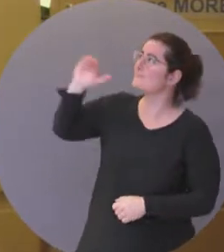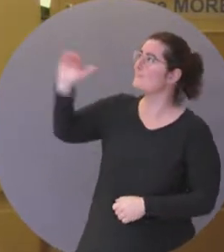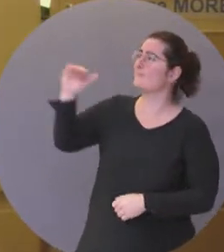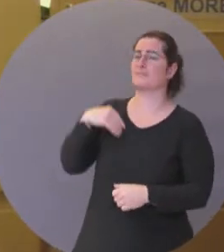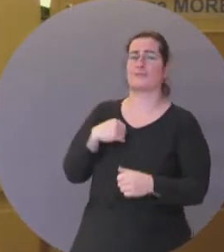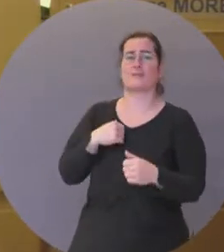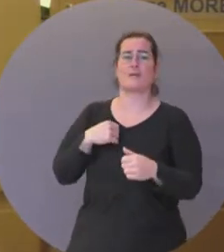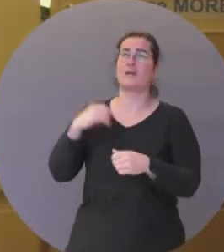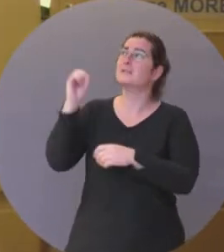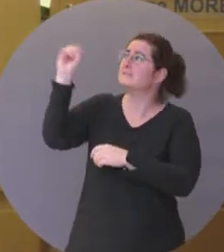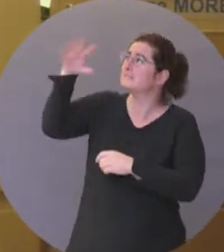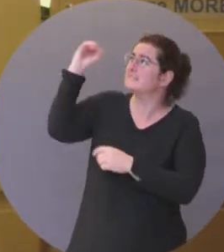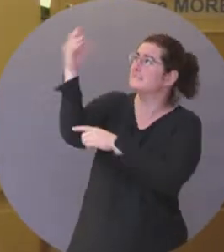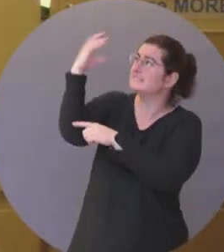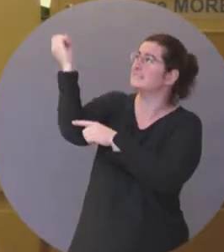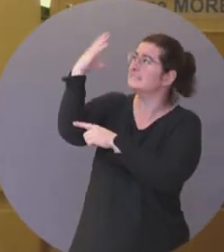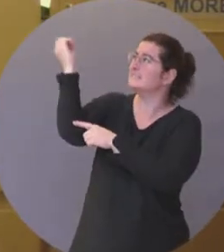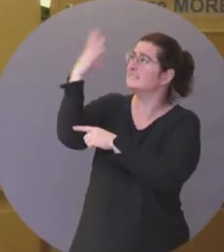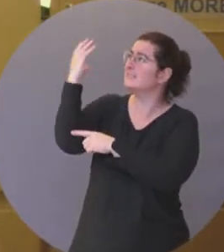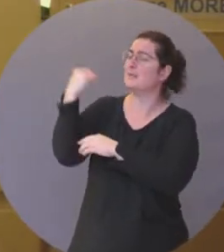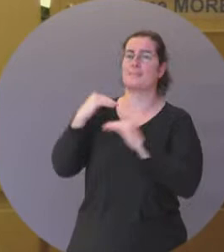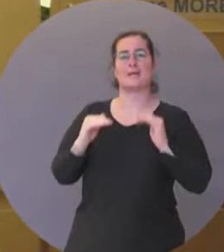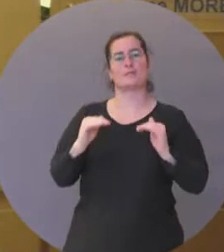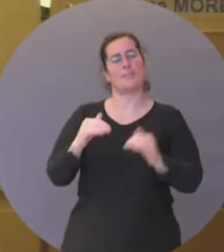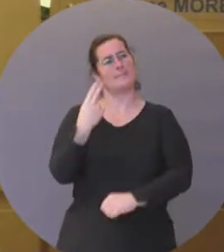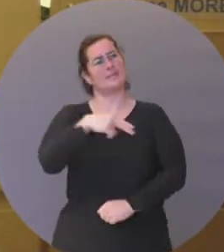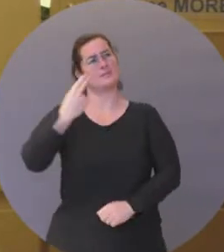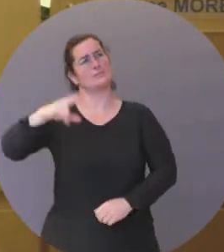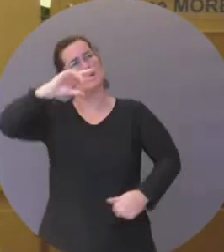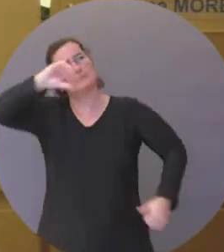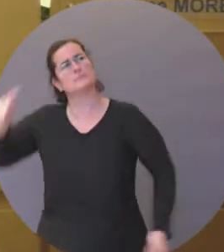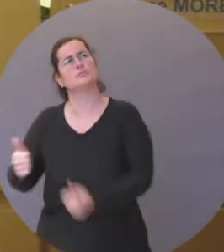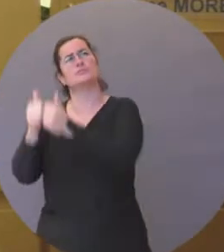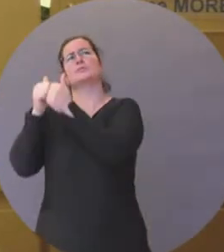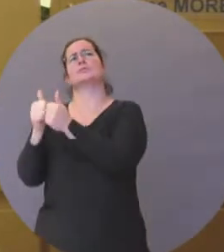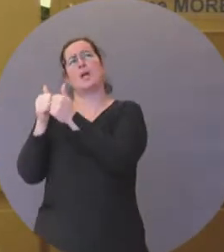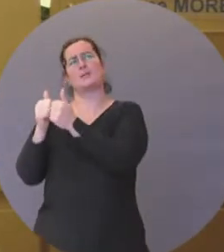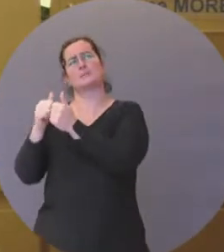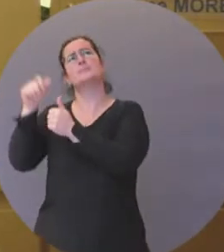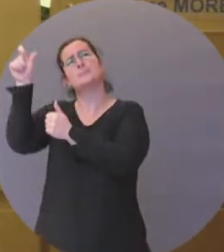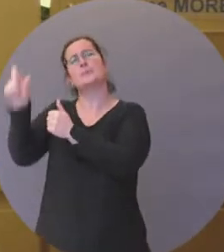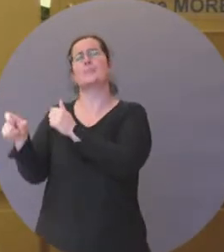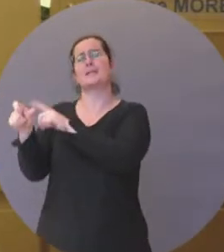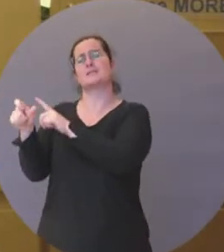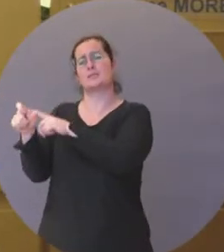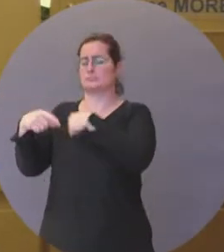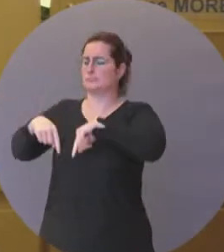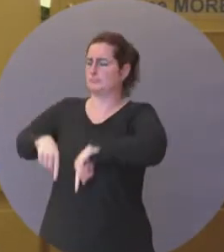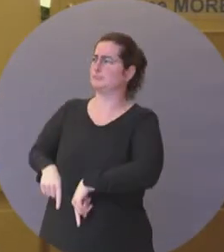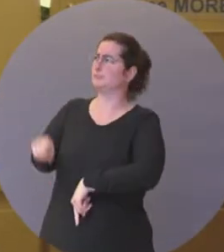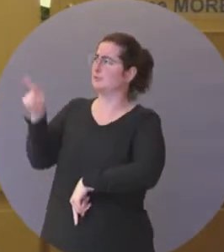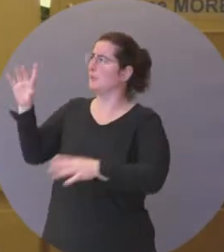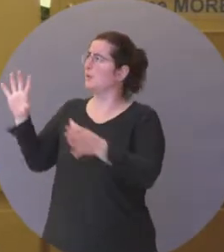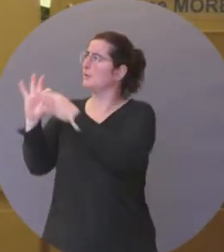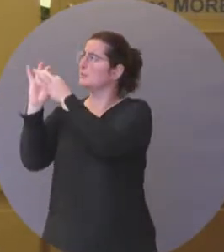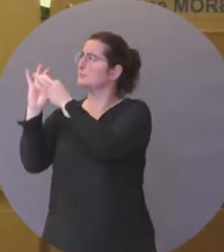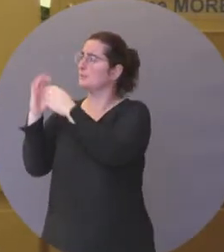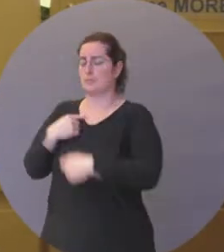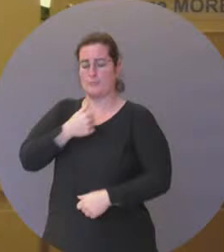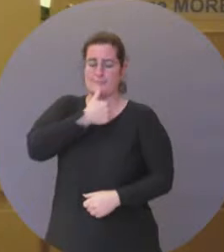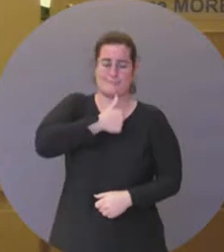tout en réaffirmant son soutien nationalement à ceux qui se rendent coupables par leur décision de ce que nous subissons